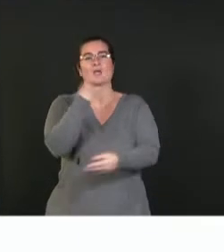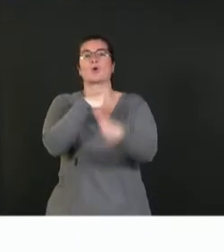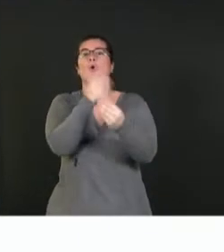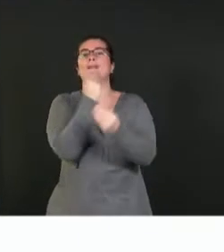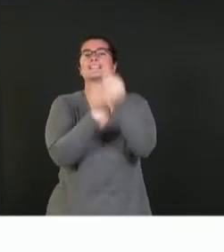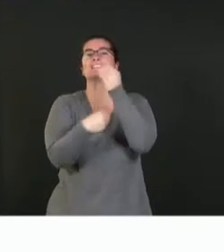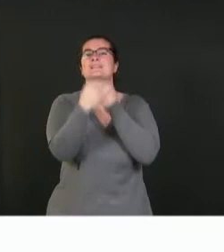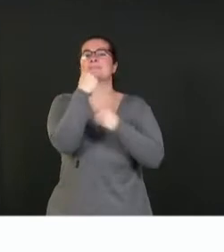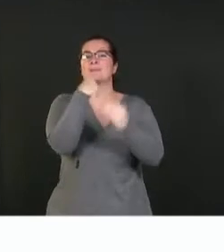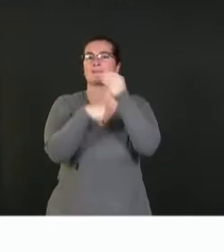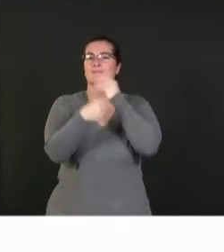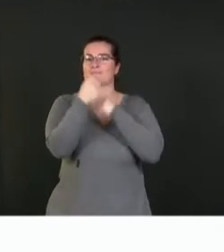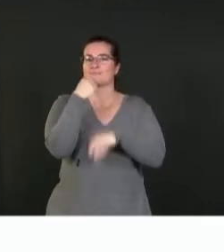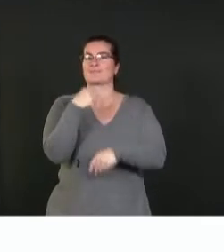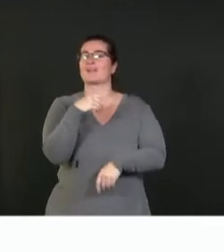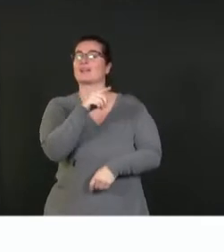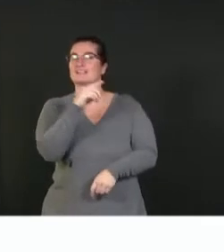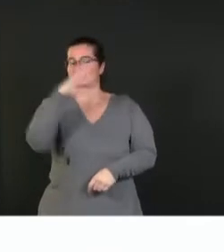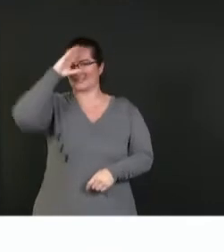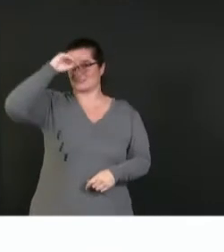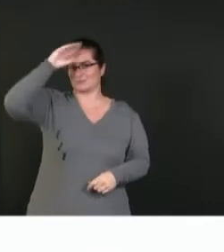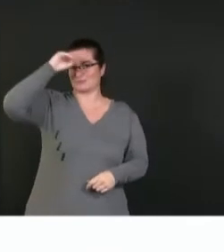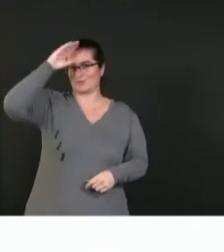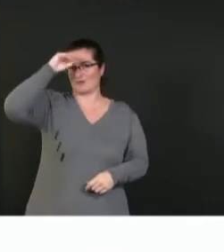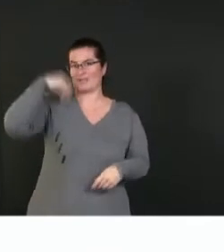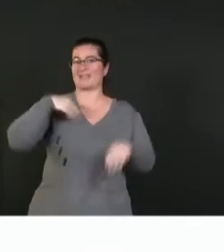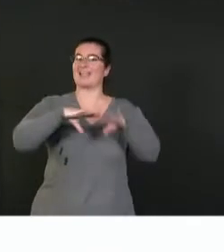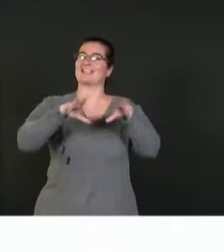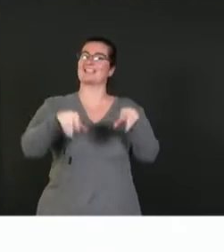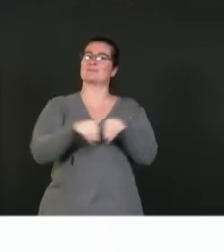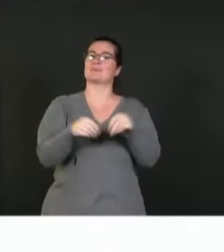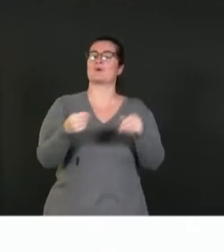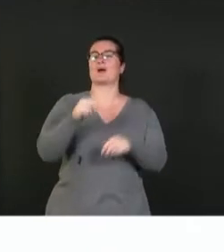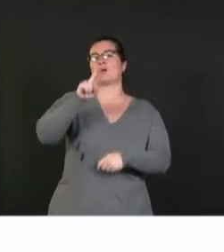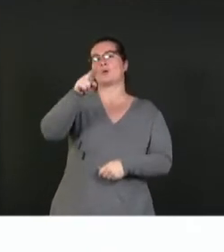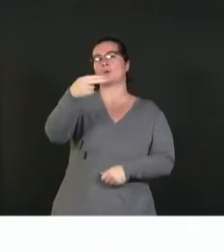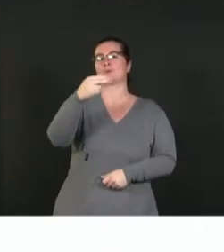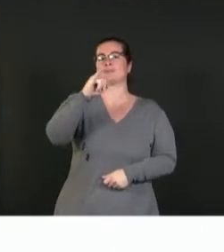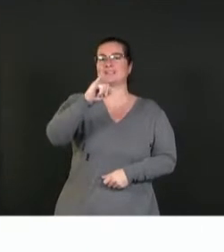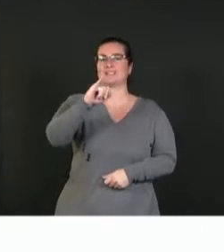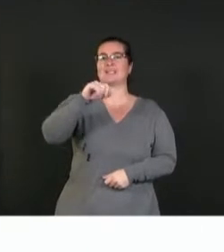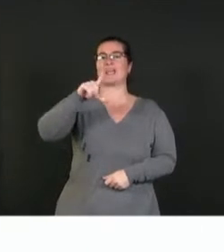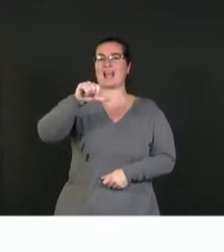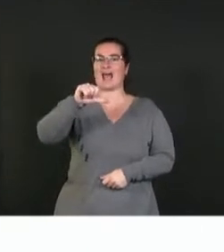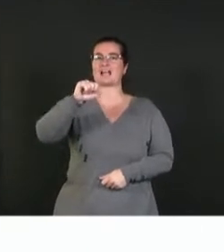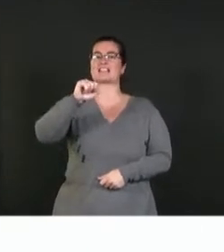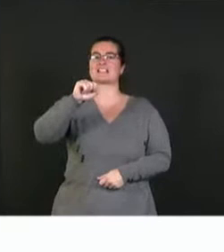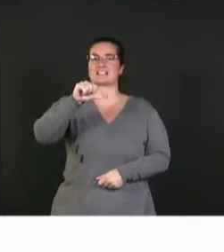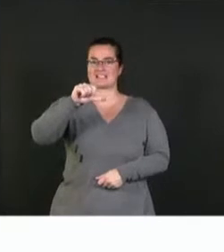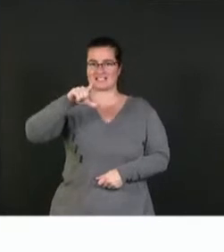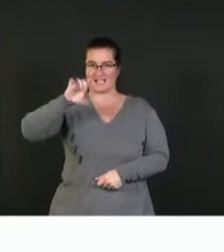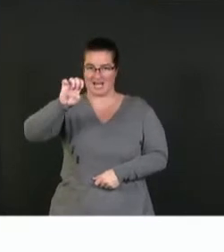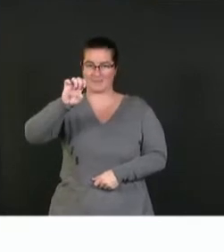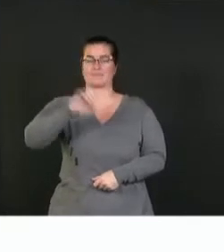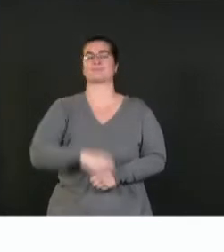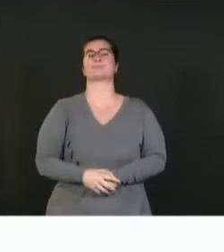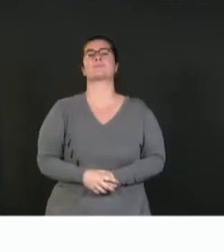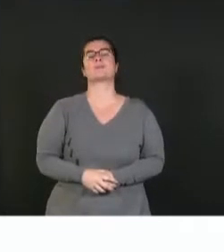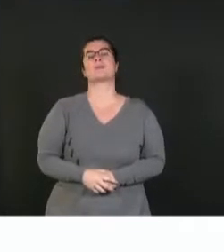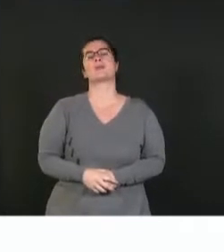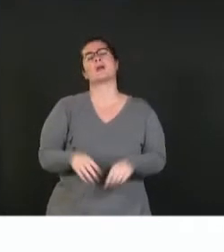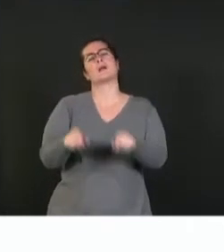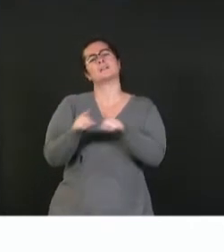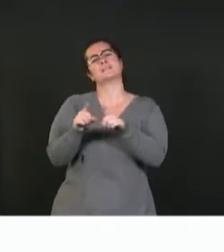avez travaillé avec les étudiants et les équipes de Unilassal, donc sur le territoire. Et puis également un travail